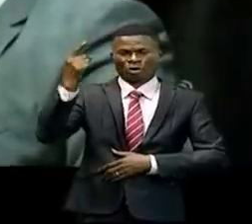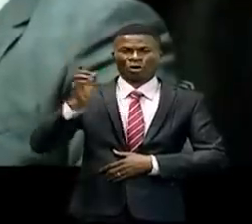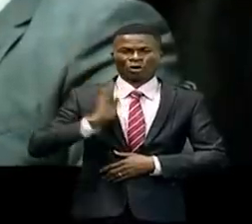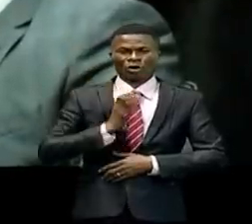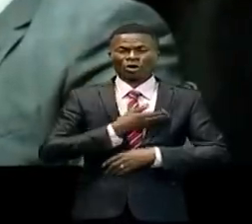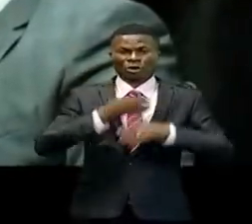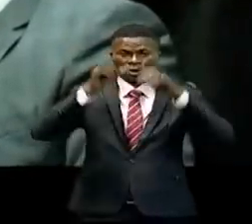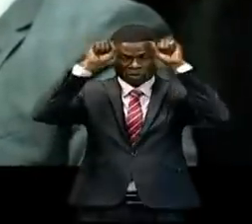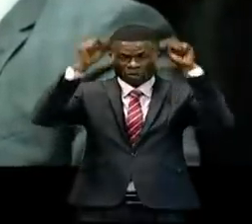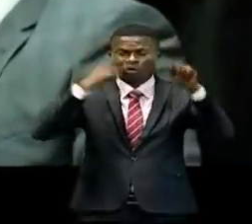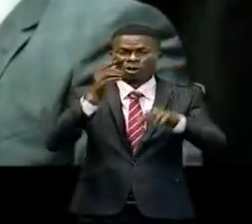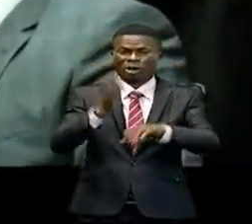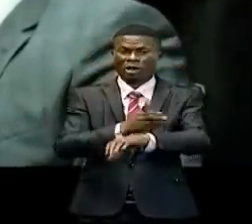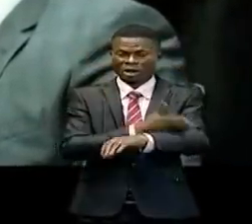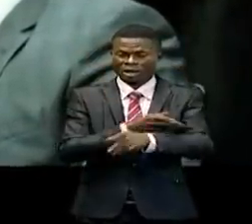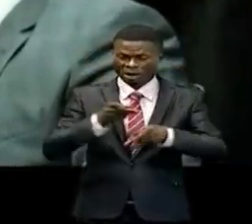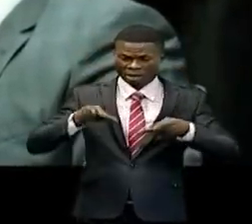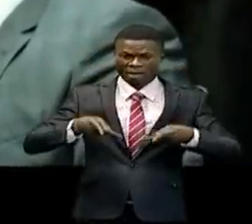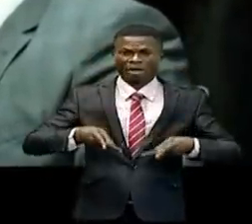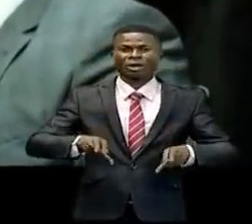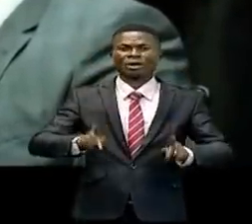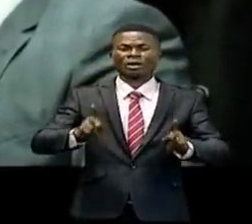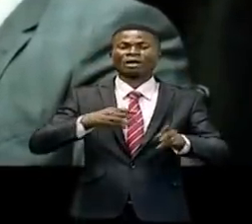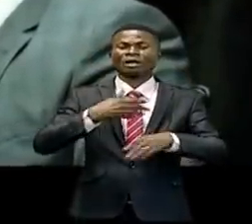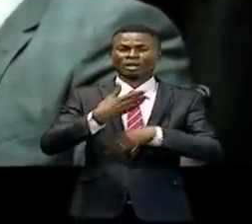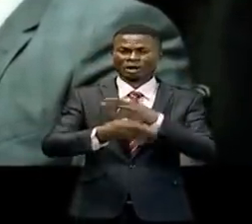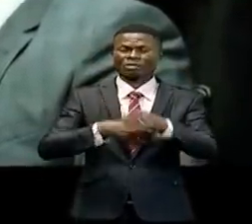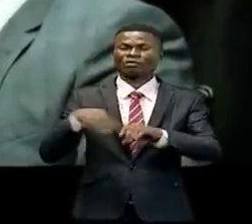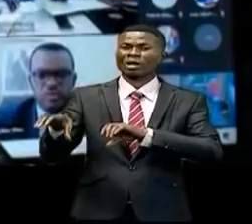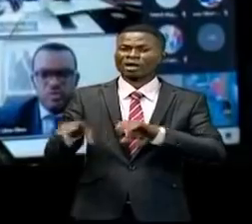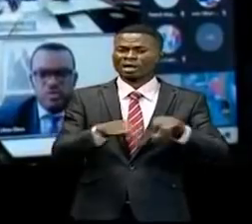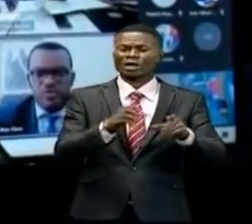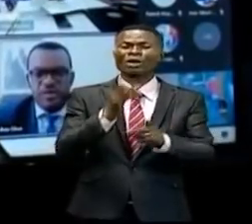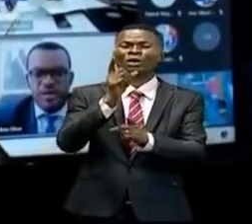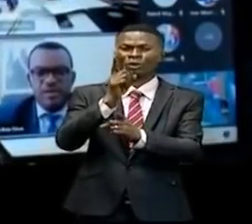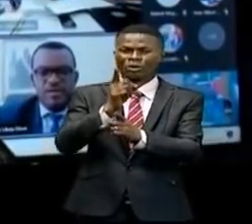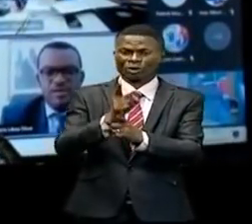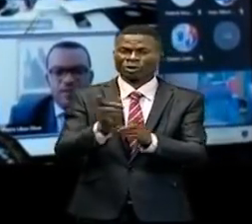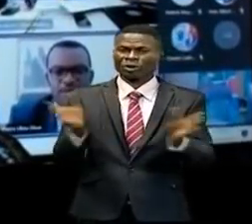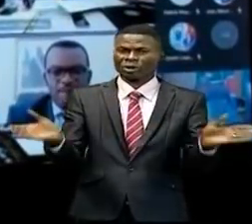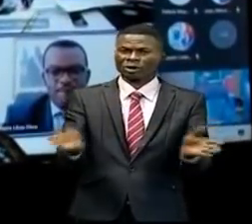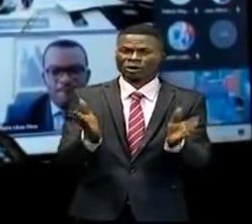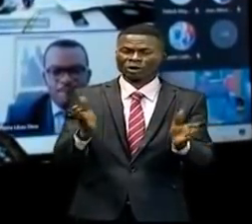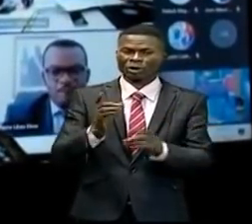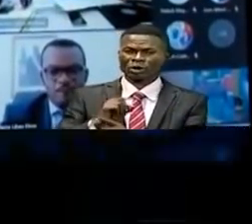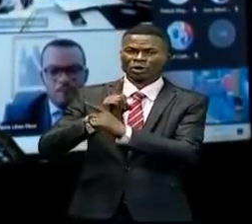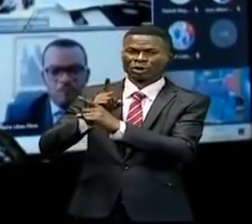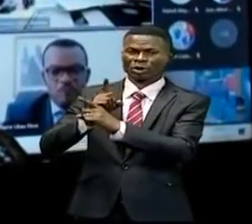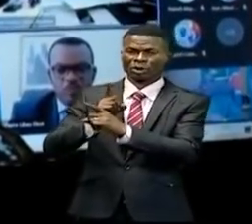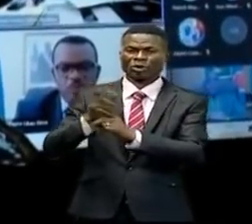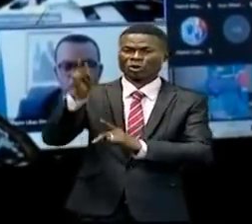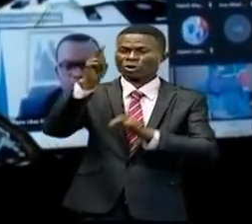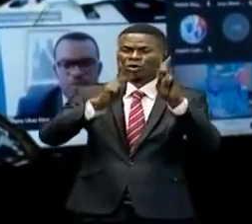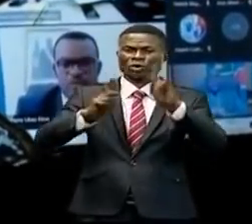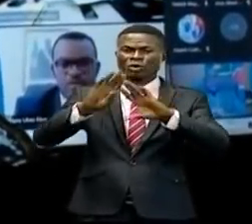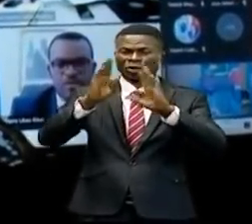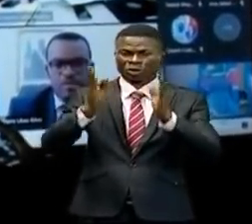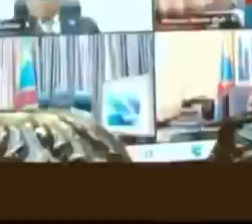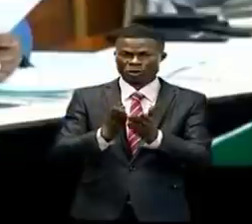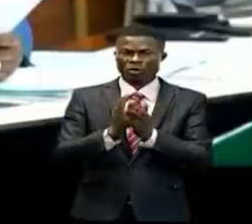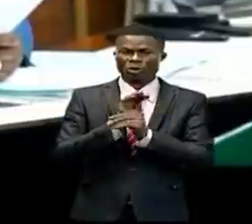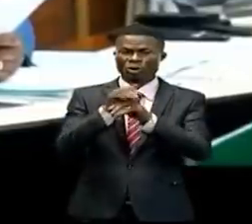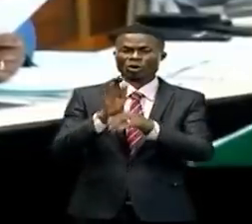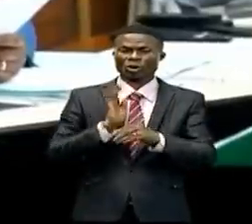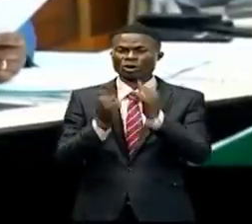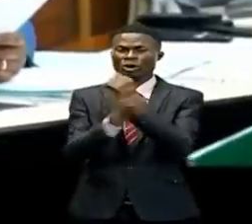indiqué que cette avancée permettra de réaliser des actions concrètes de renforcement de la résilience des populations et d'engager notre